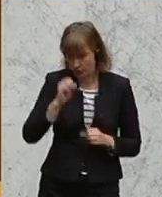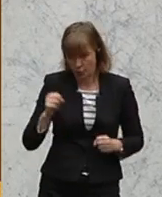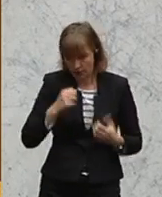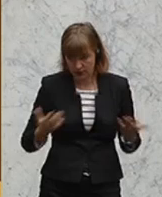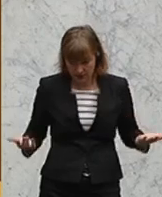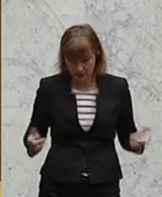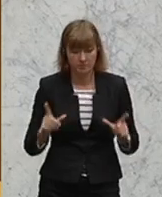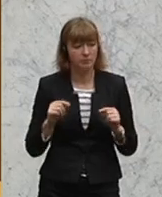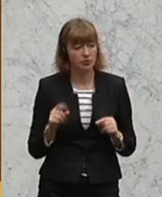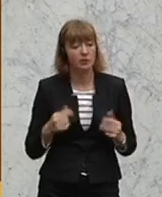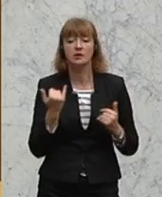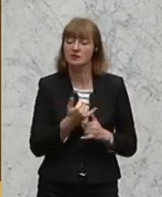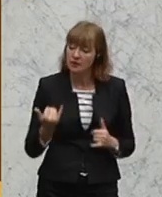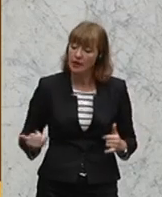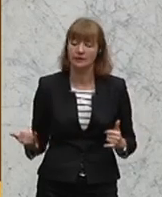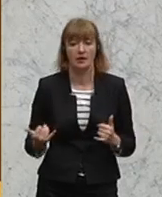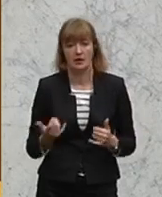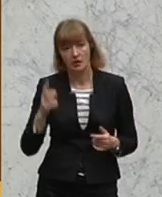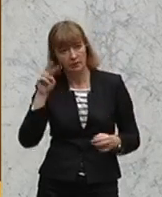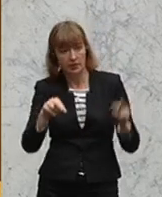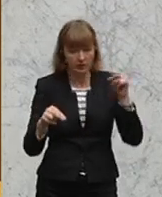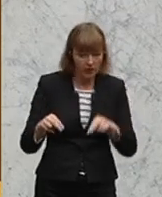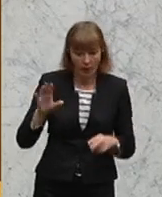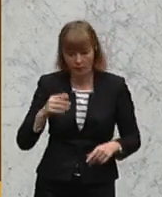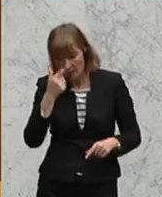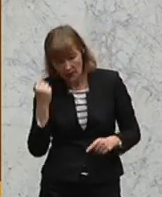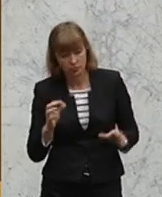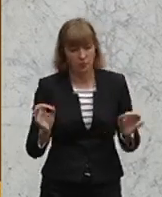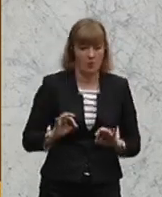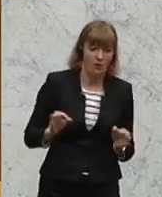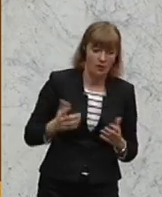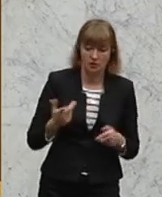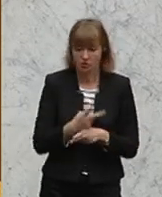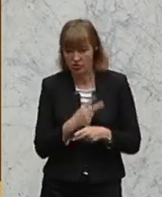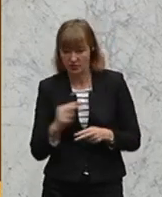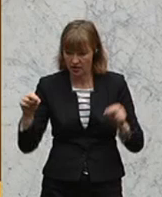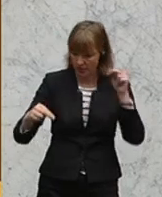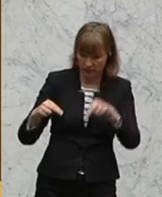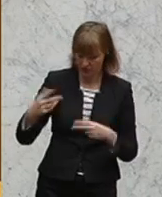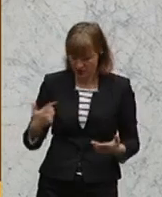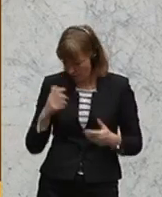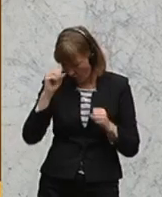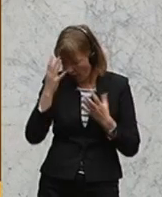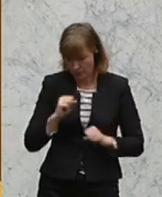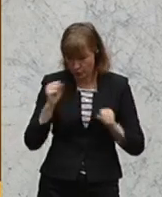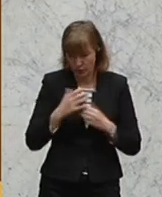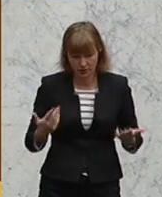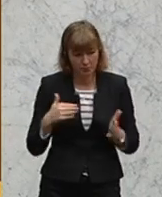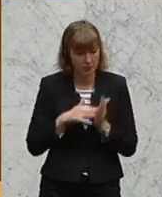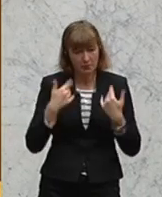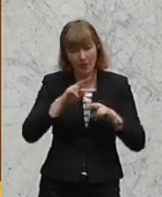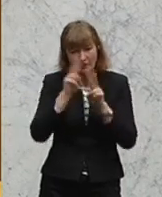absurd. Nach jedem Blickwinkel, ob das ein menschlicher ist, ob das ein staatlicher ist, ist es absurd. Wir brauchen